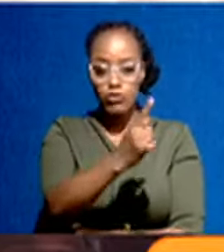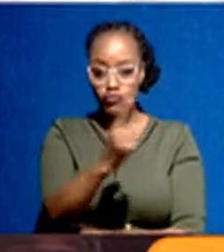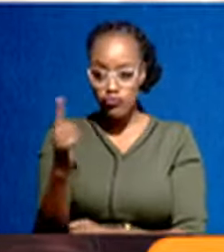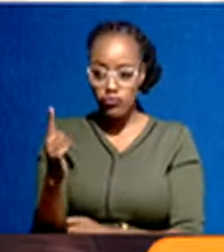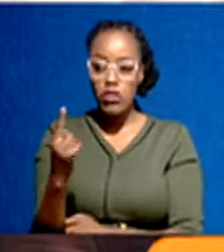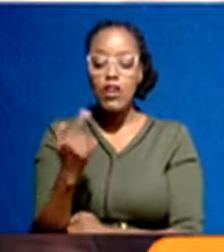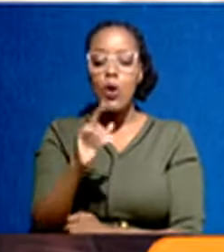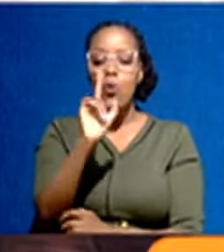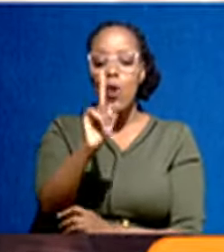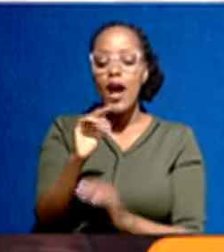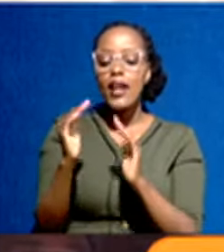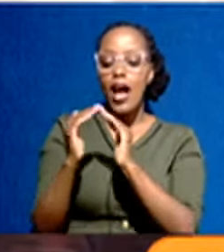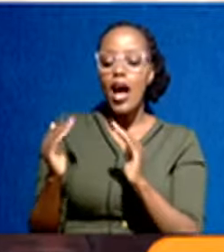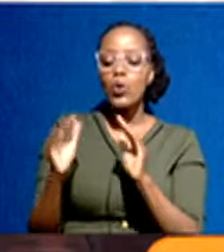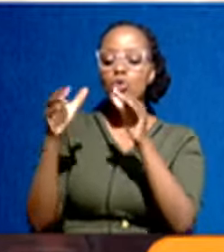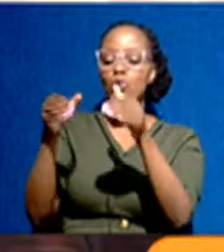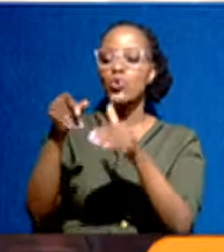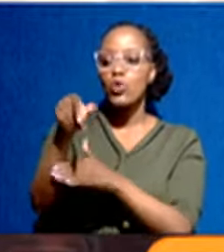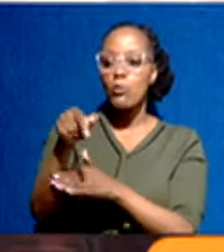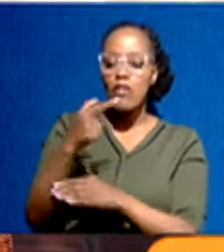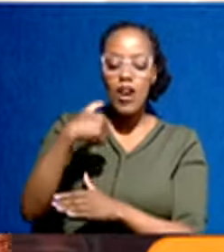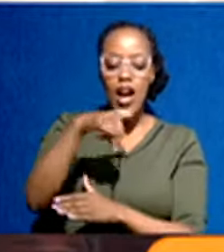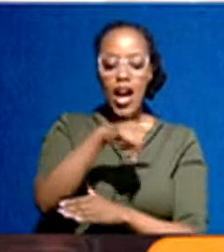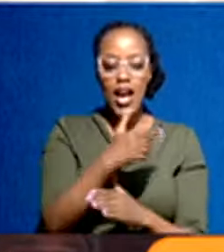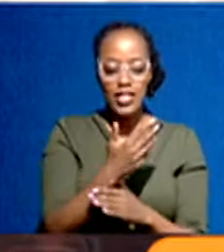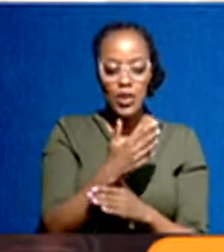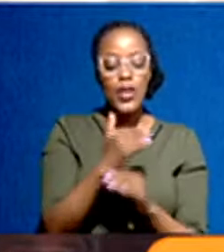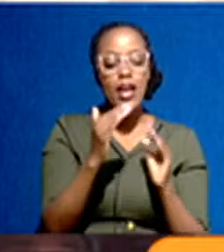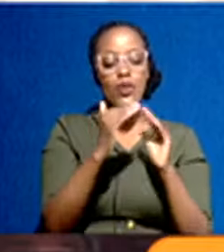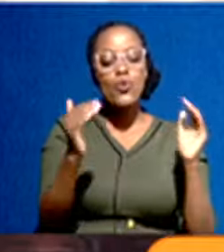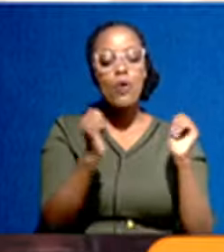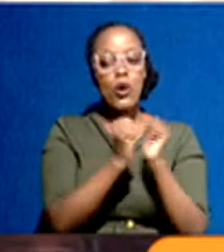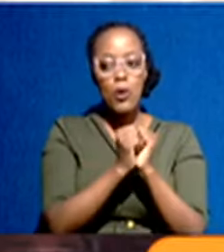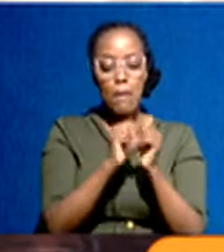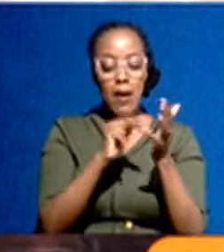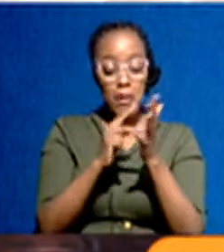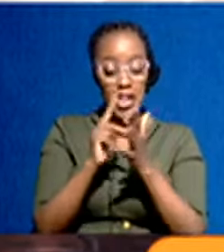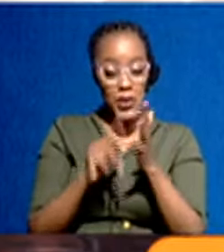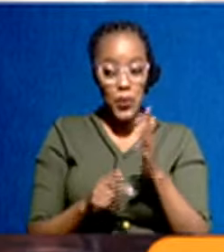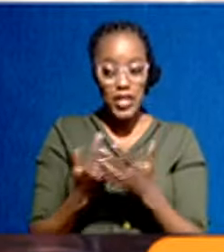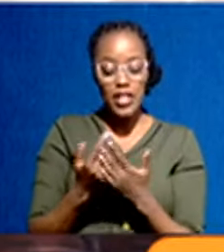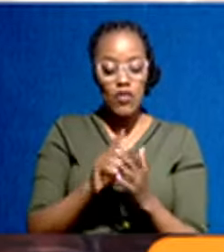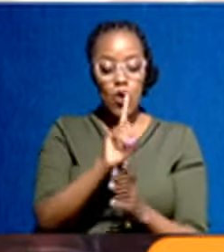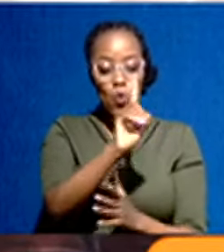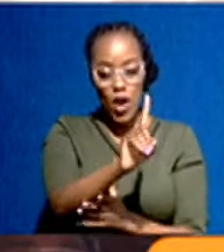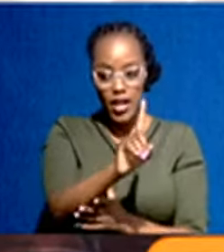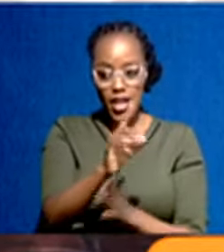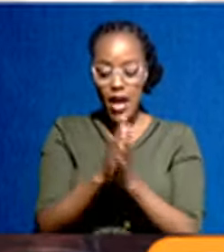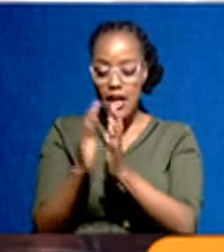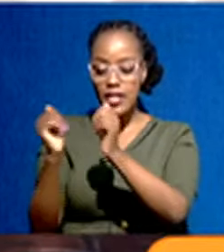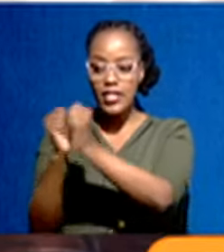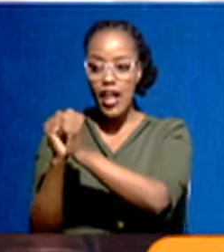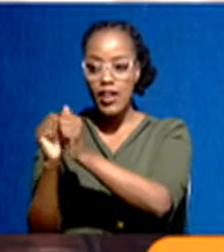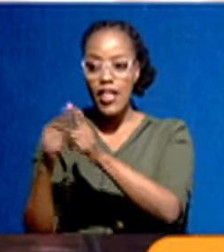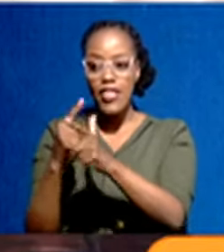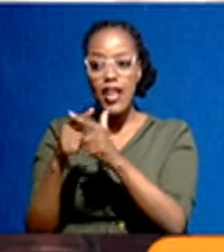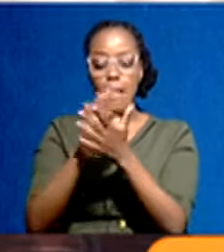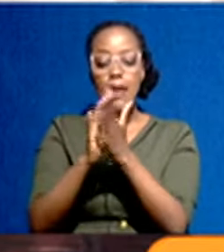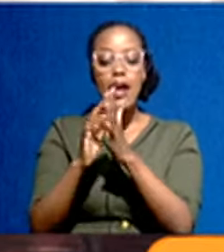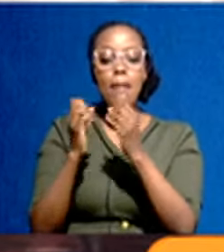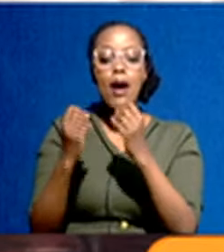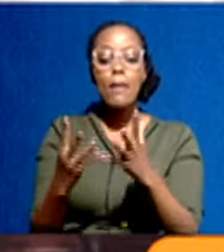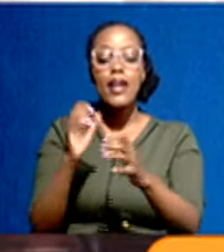ni nyumba moja, sisi ni nyumba 10. Kwa hivyo moja na 10 inakuwa